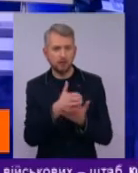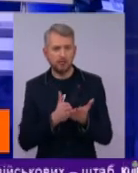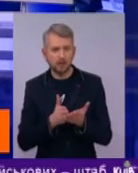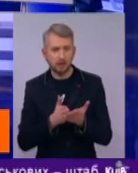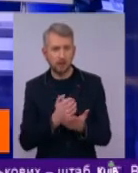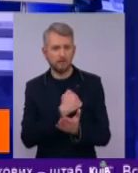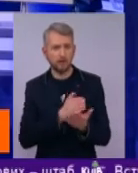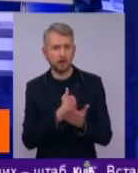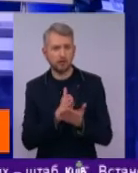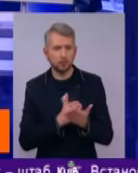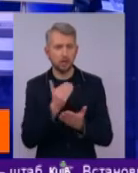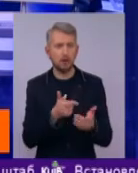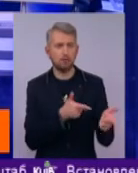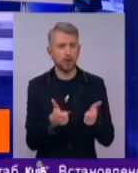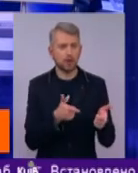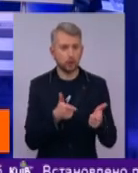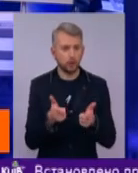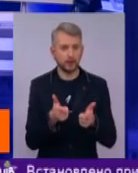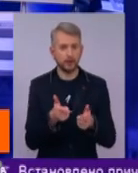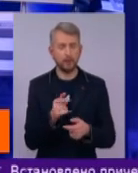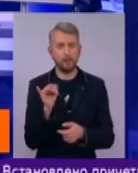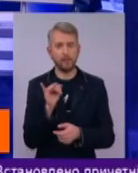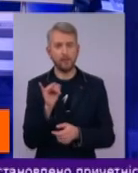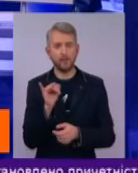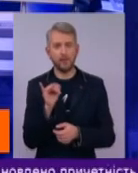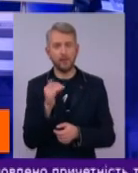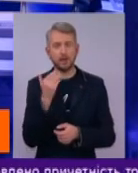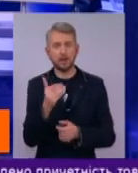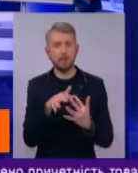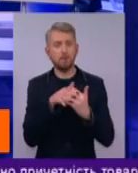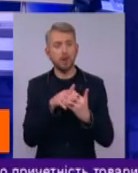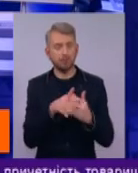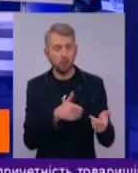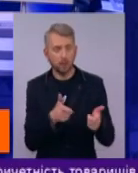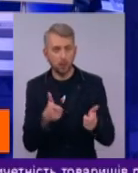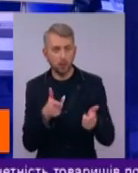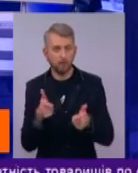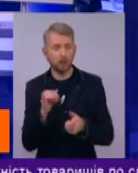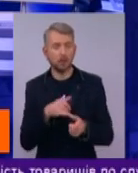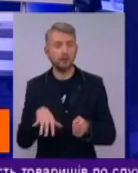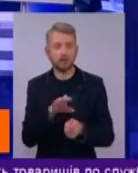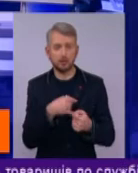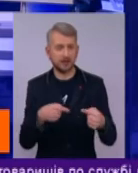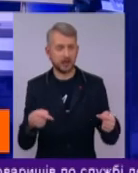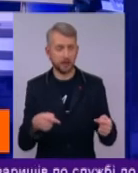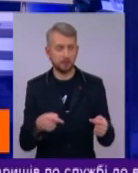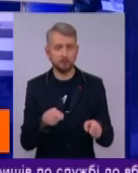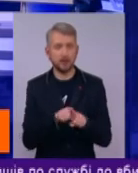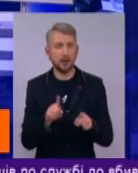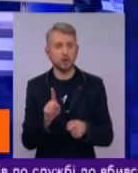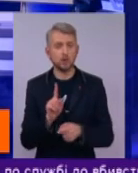военнослужащих, и их подготовкой, и их боевой подготовкой, и всем остальным. Так что